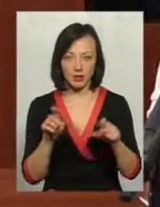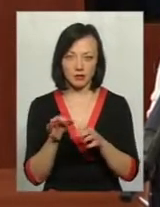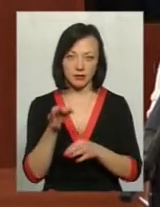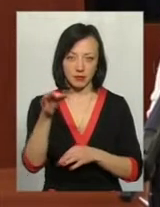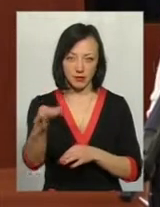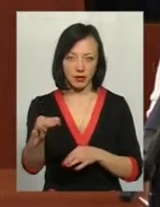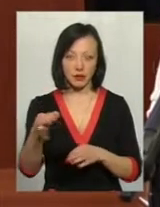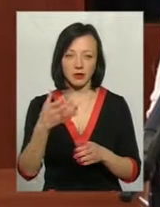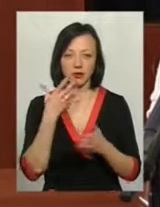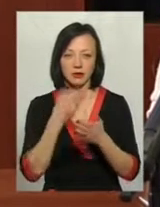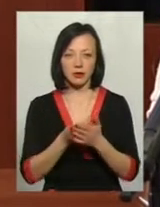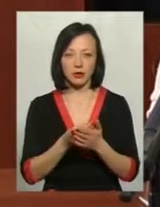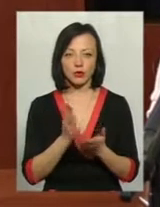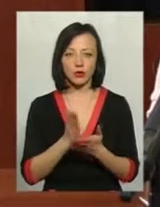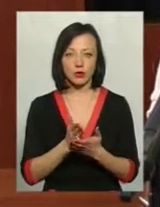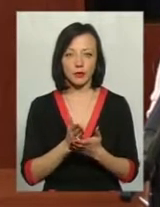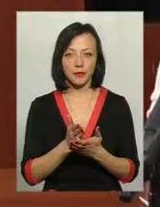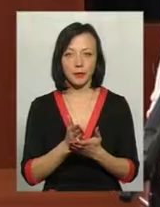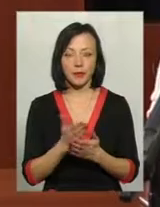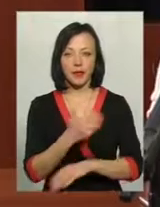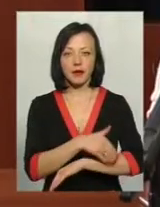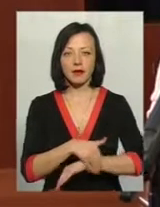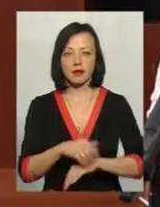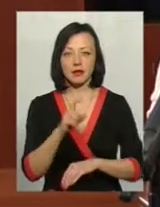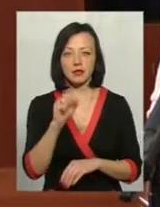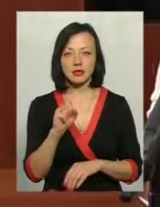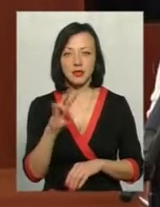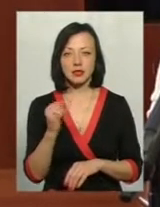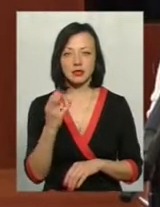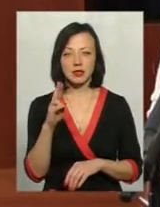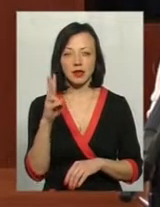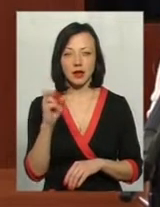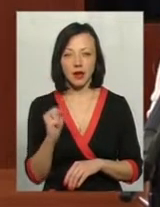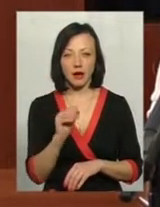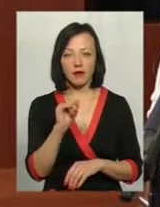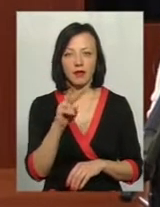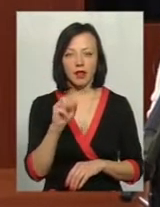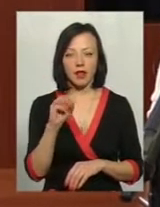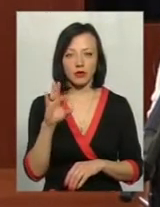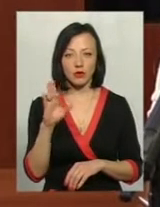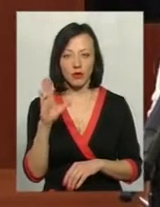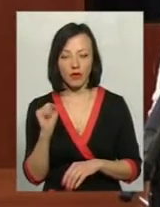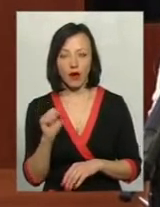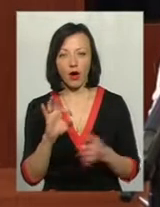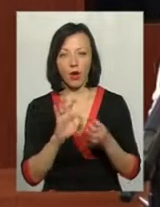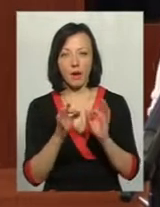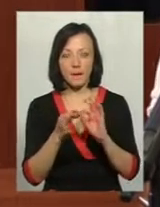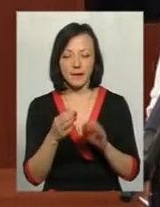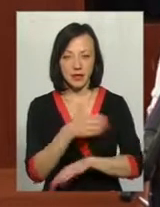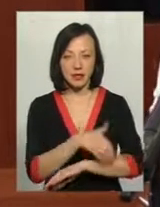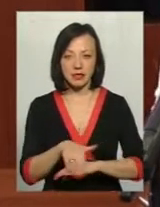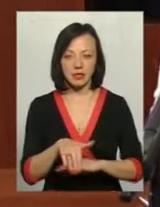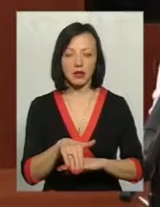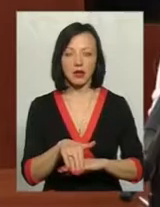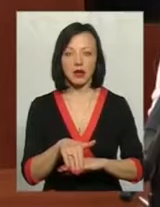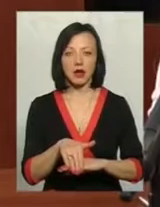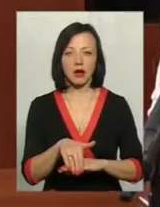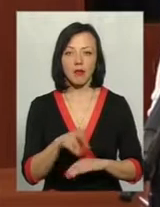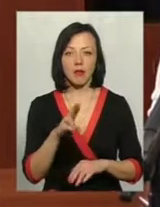буде мати амбулаторії. По вулиці Залізника, 14, Філатова, 4, на Олімпійській,